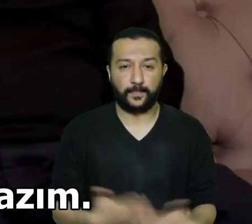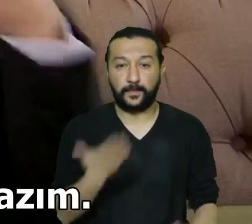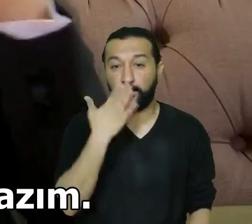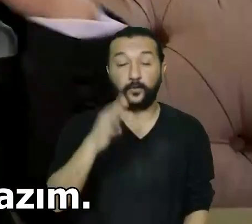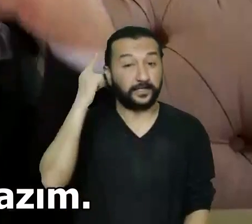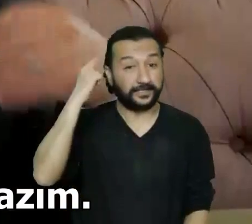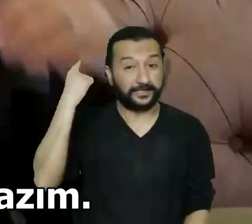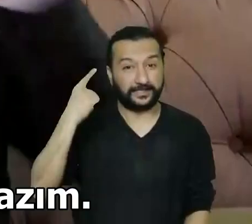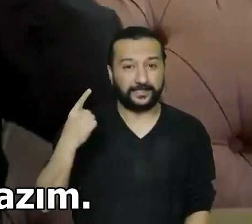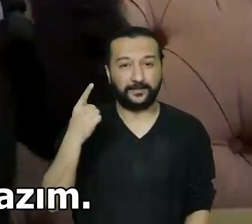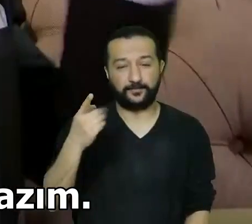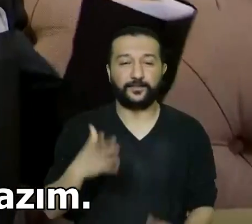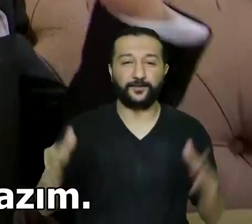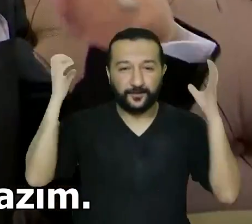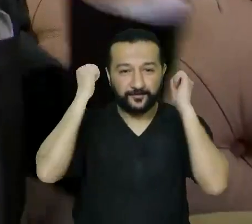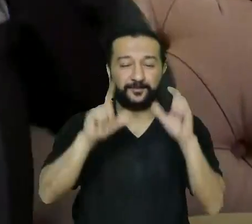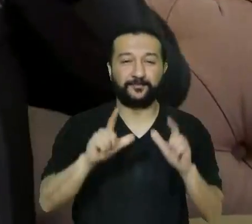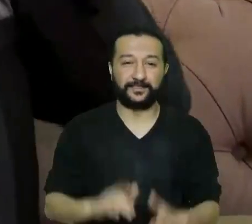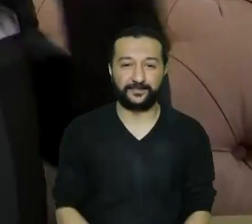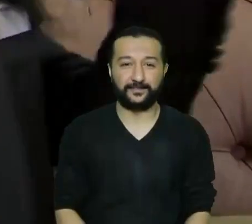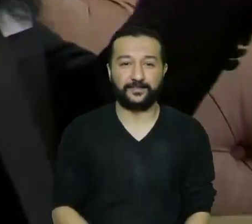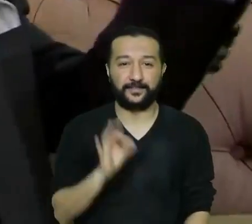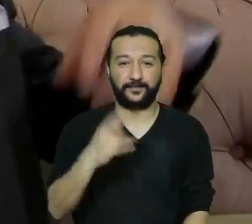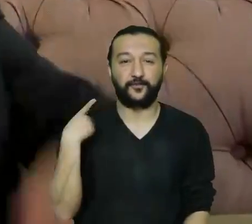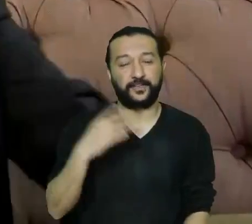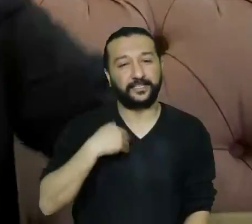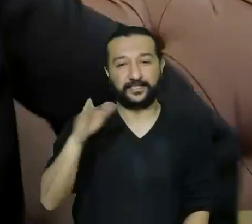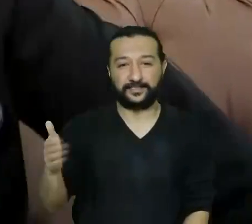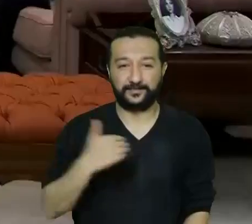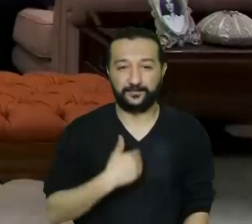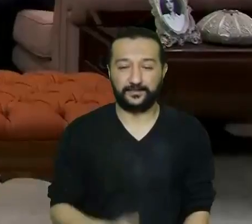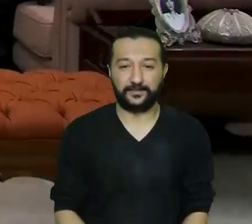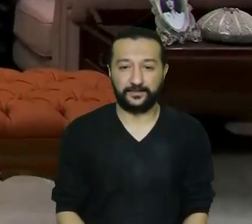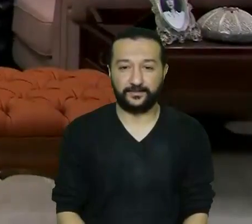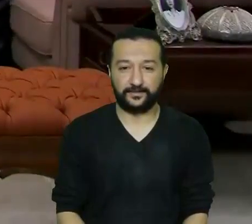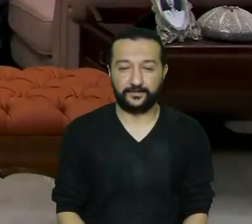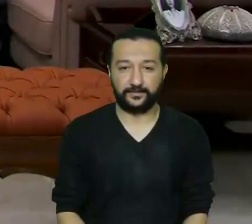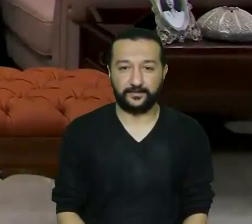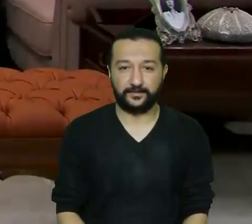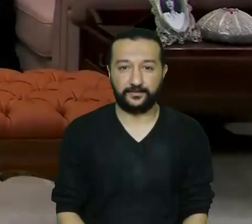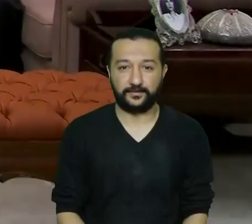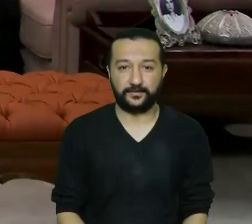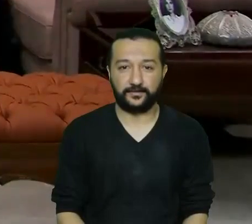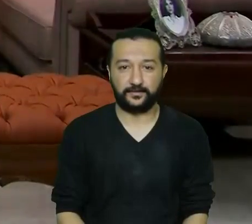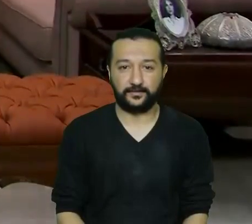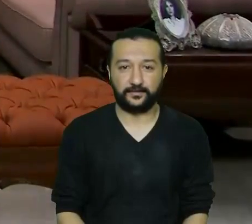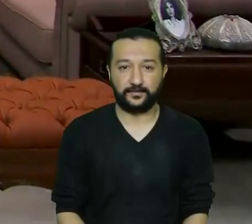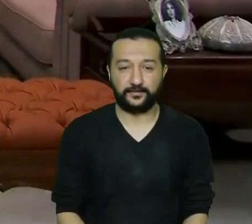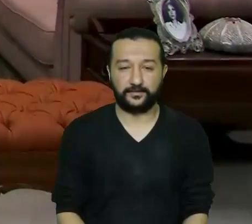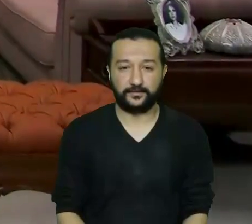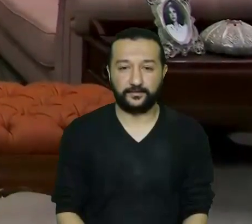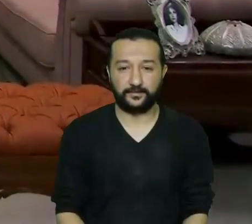Yok, saçlarım bir toplamam lazım. Helaya gideceğim. Omuzlarından dökülen hafif dalgalı siyah